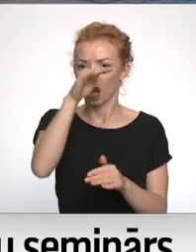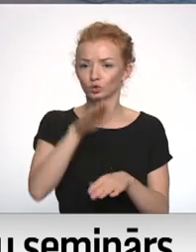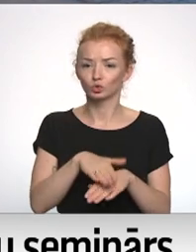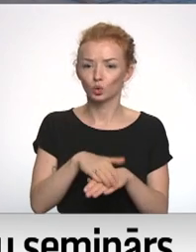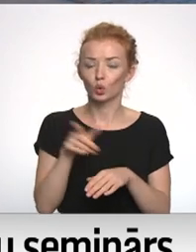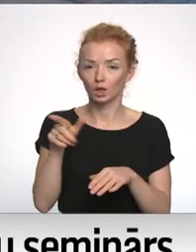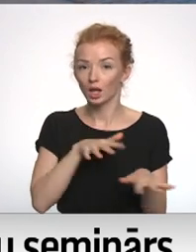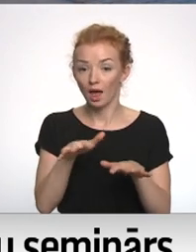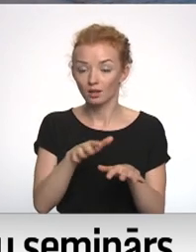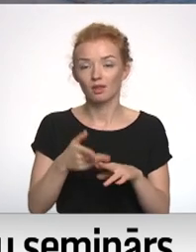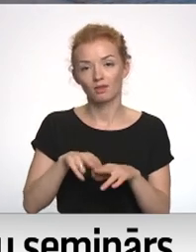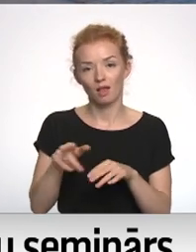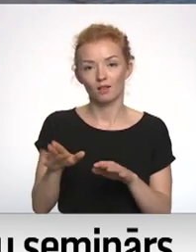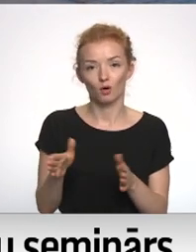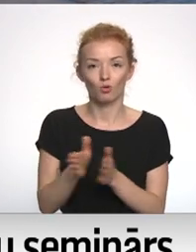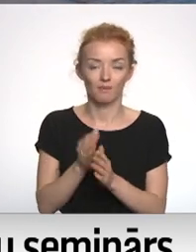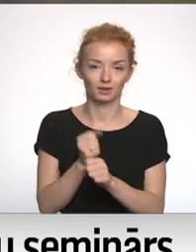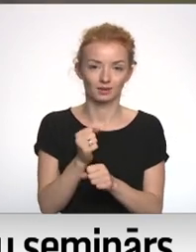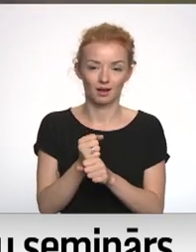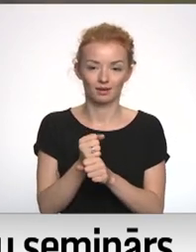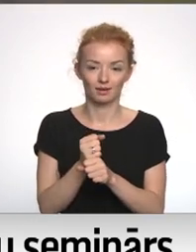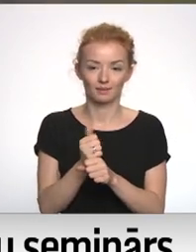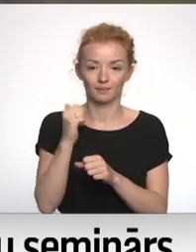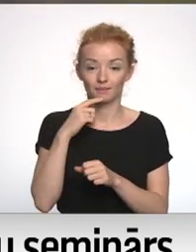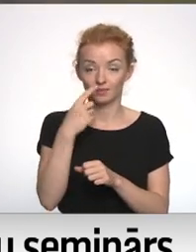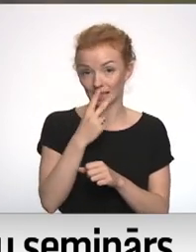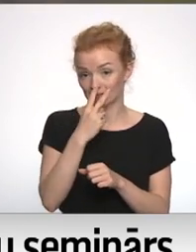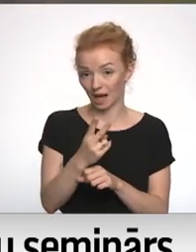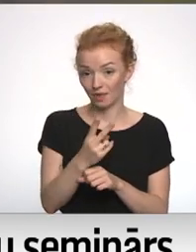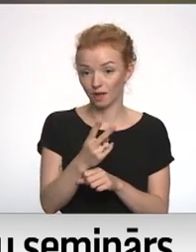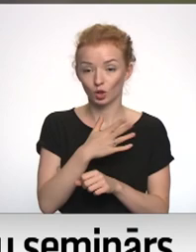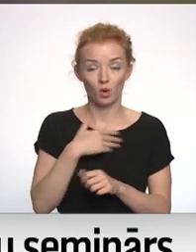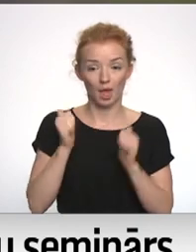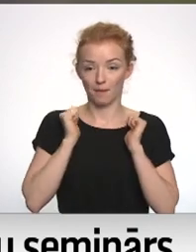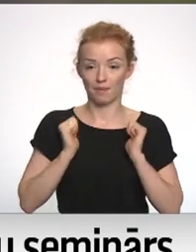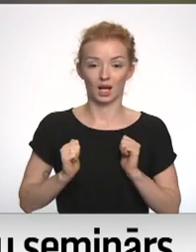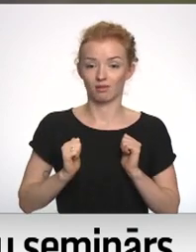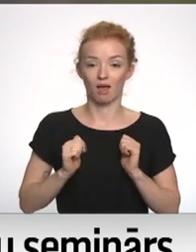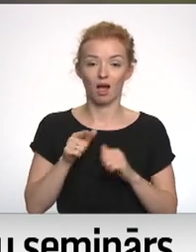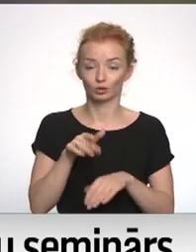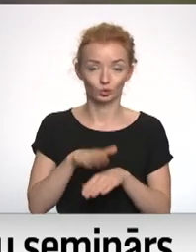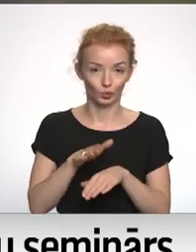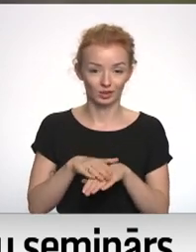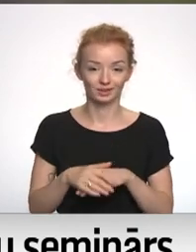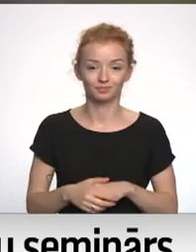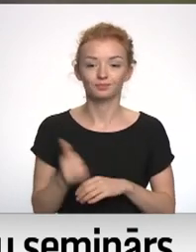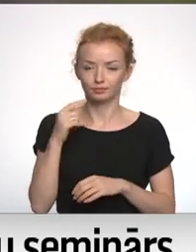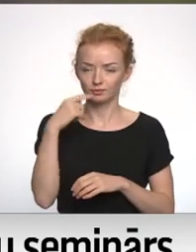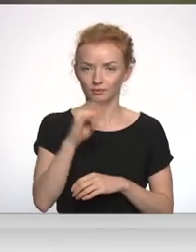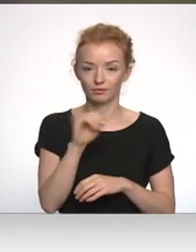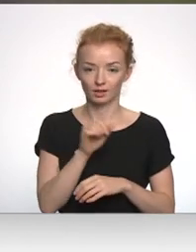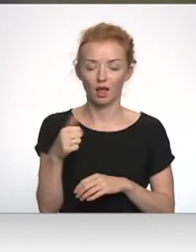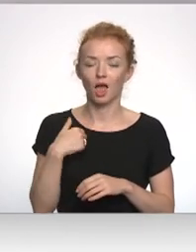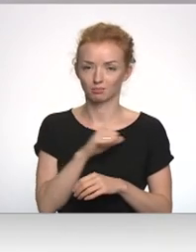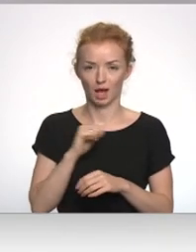kinologs tālāk ikdienā varēs strādāt pie niansēm. Šobrīd izskatās, esmu ļoti apmierināts viņš pats ar semināru. Jā, es arī